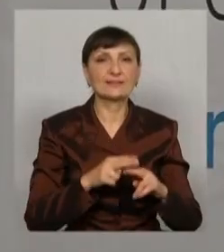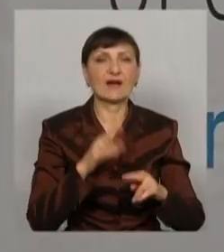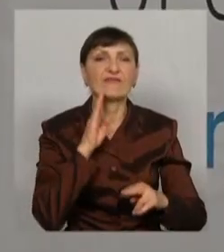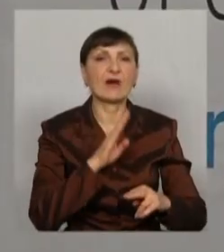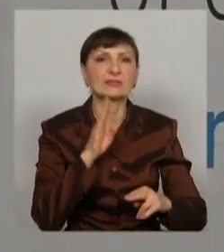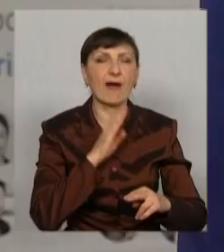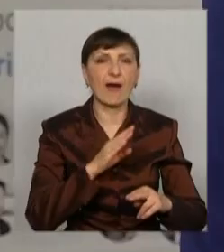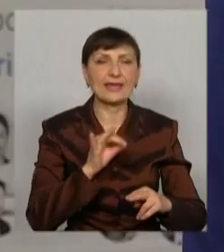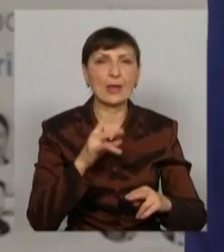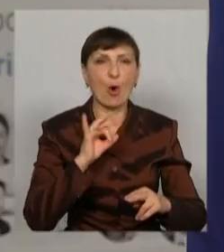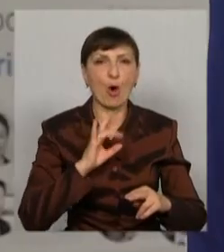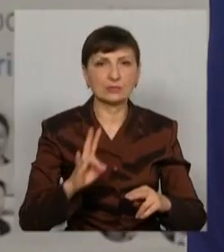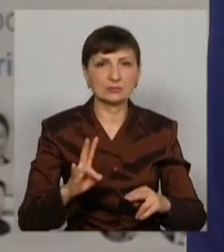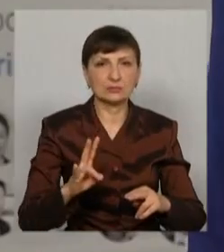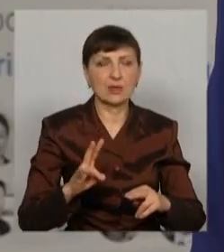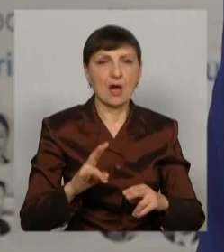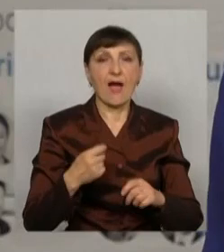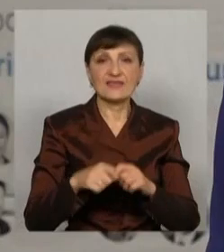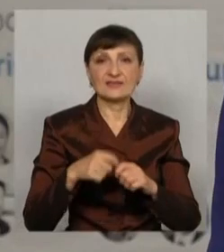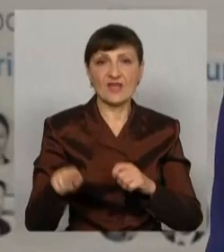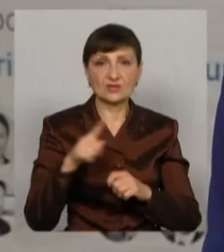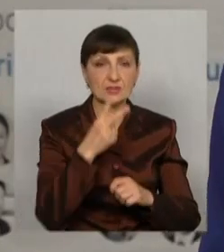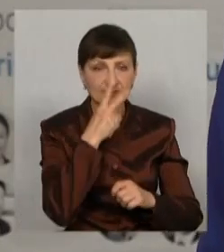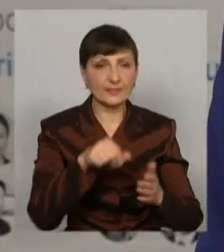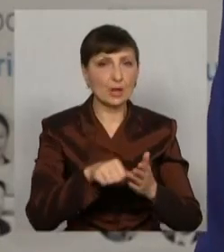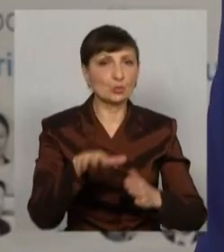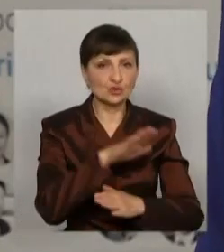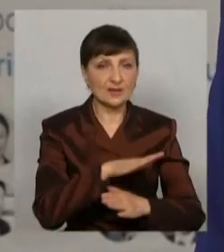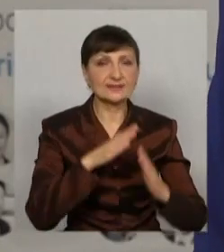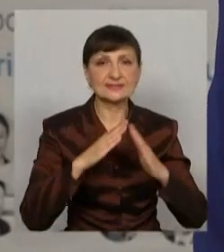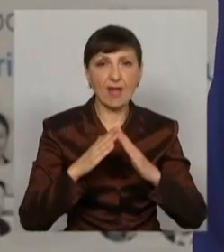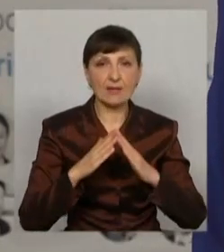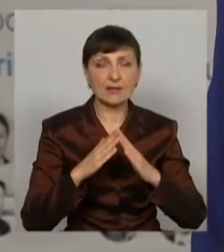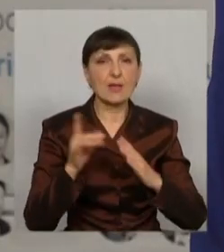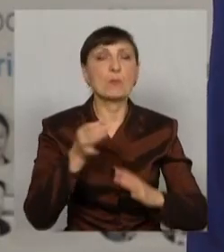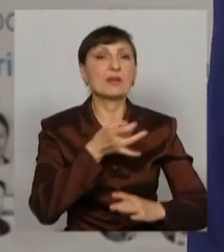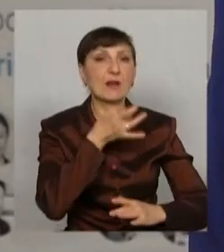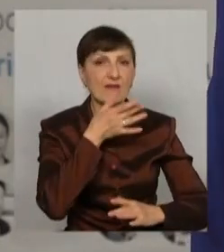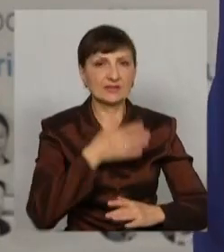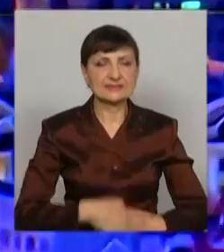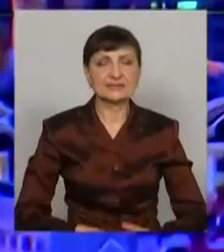вода. Инвесторы, которые приехали, они посмотрели участок, здание посмотрели, им понравилось.